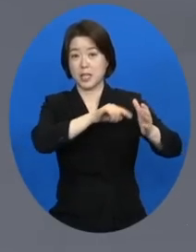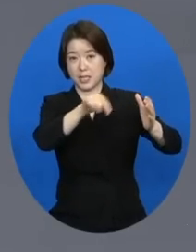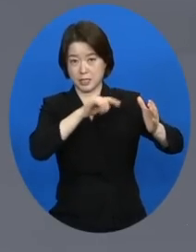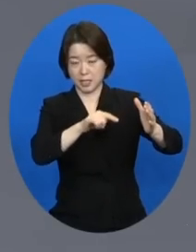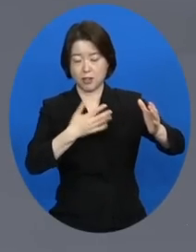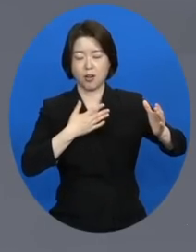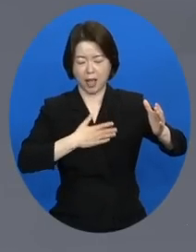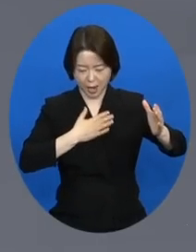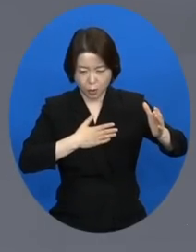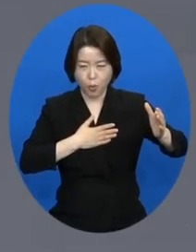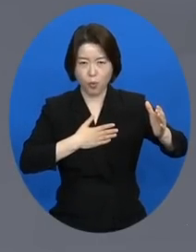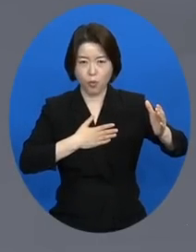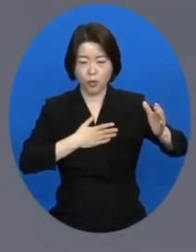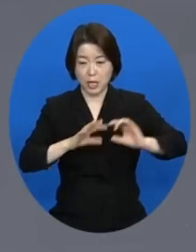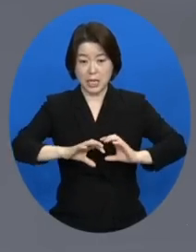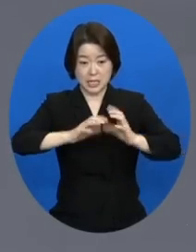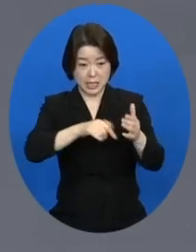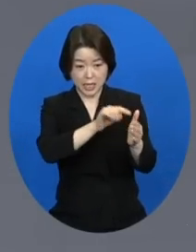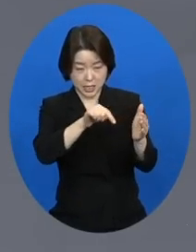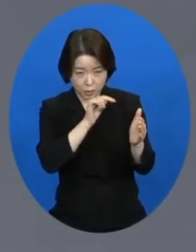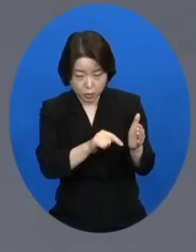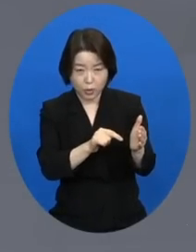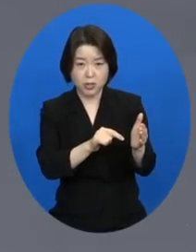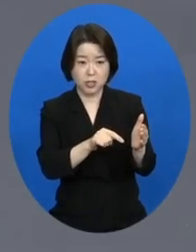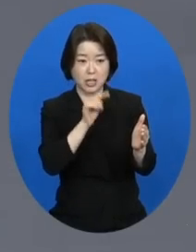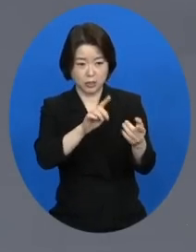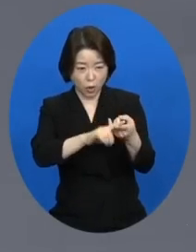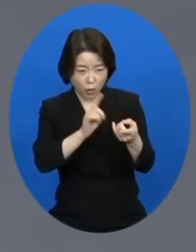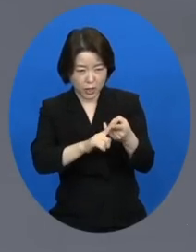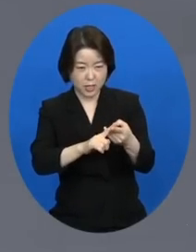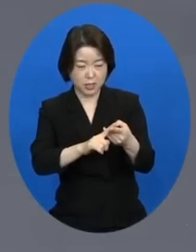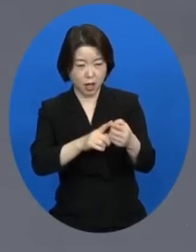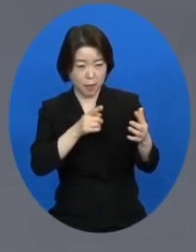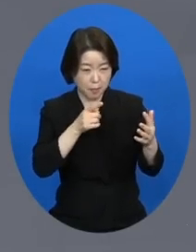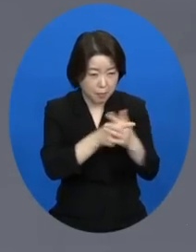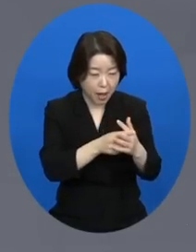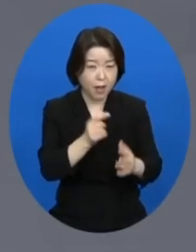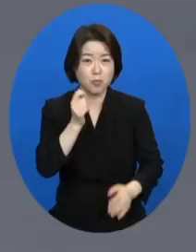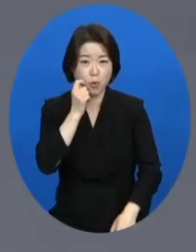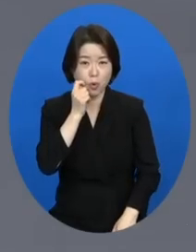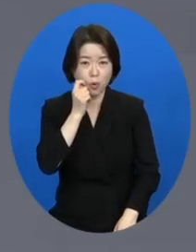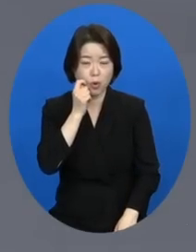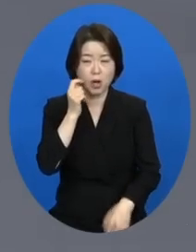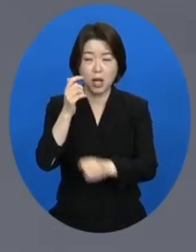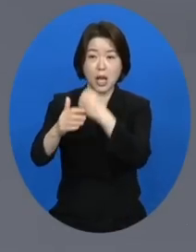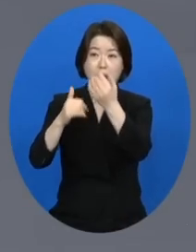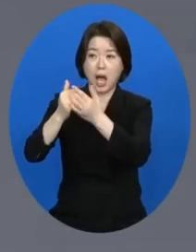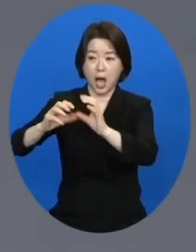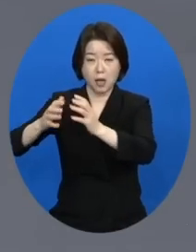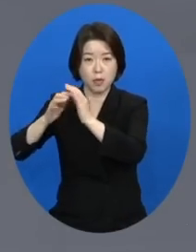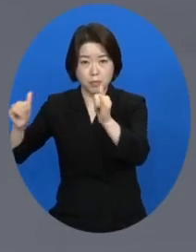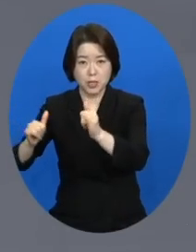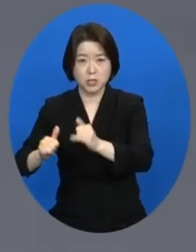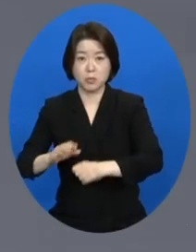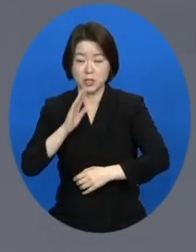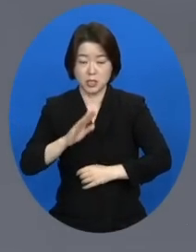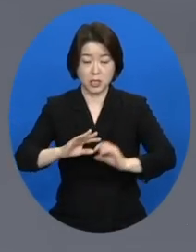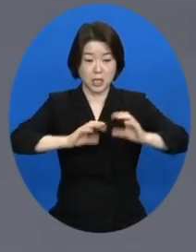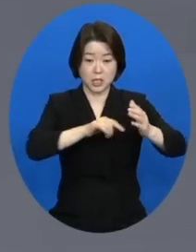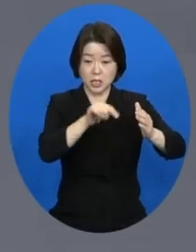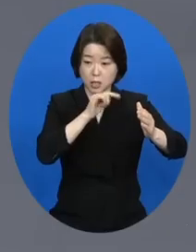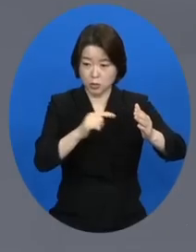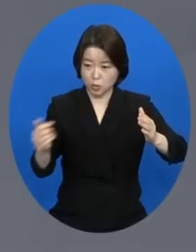알고 세상 사람들이 그렇다는 것을 헤아리지 못한다면 하나님의 백성은 진정 세상